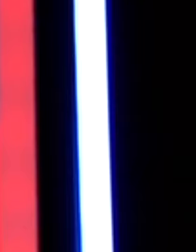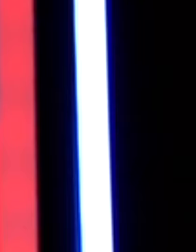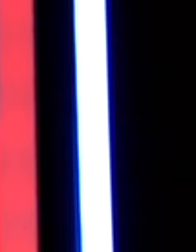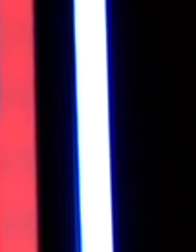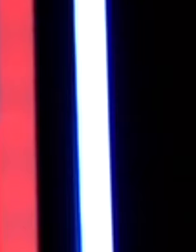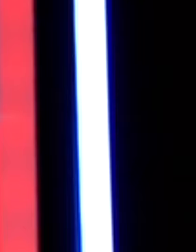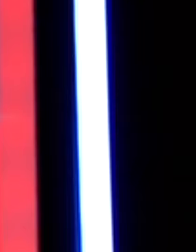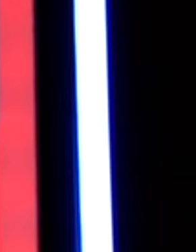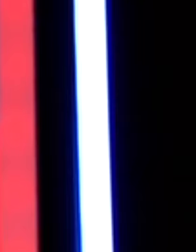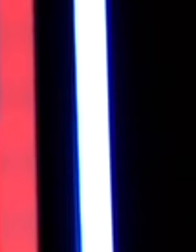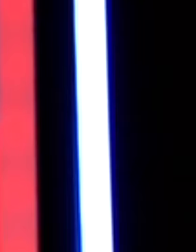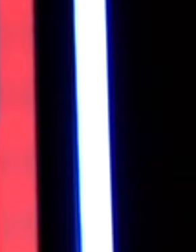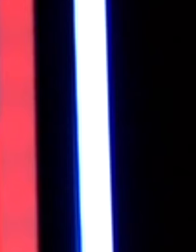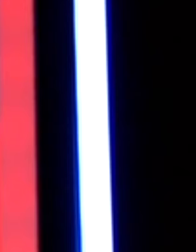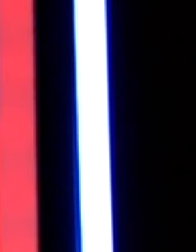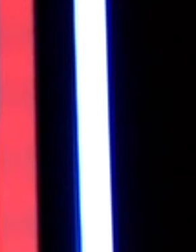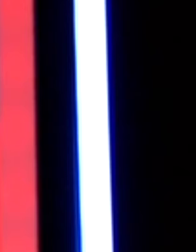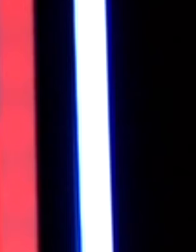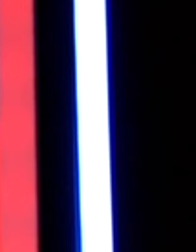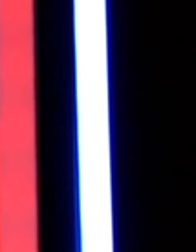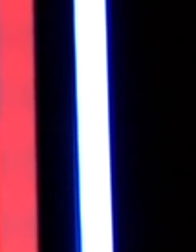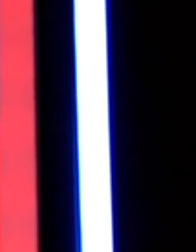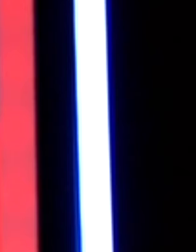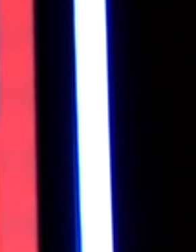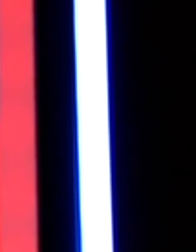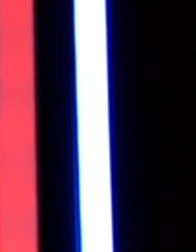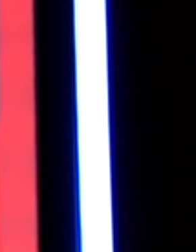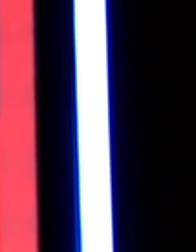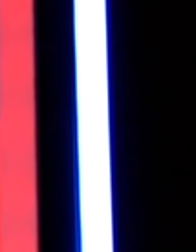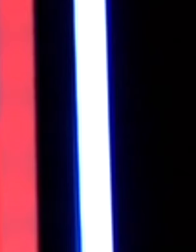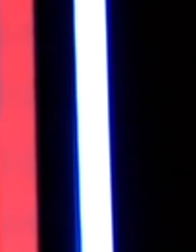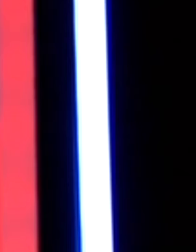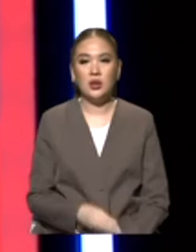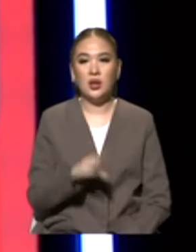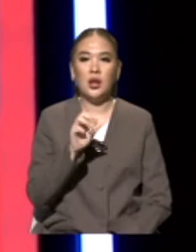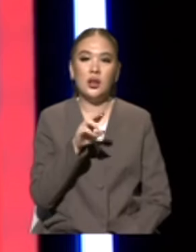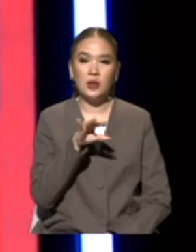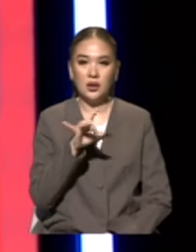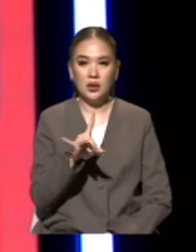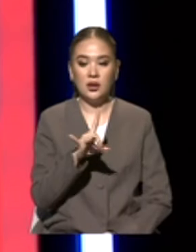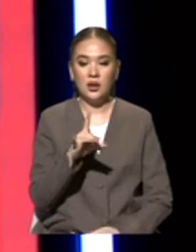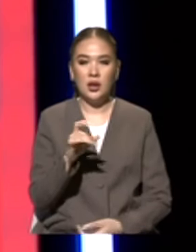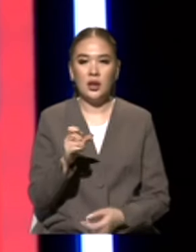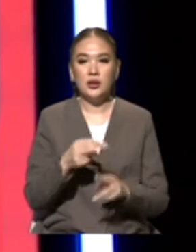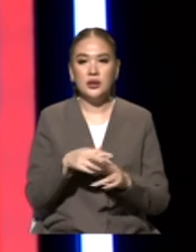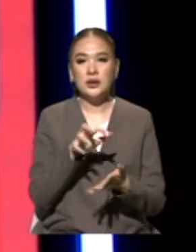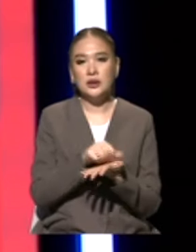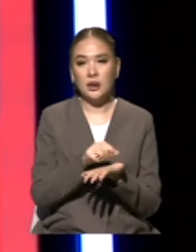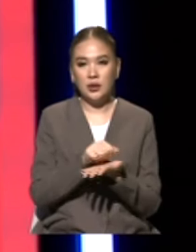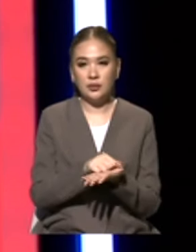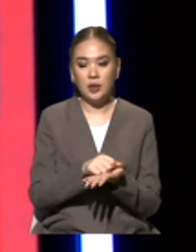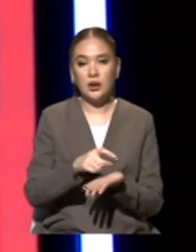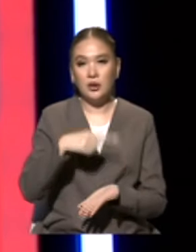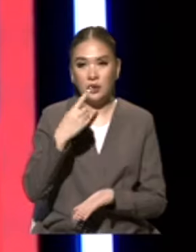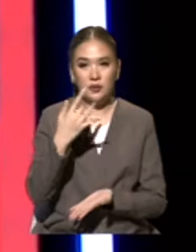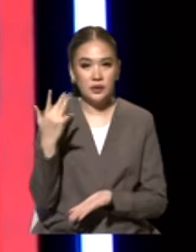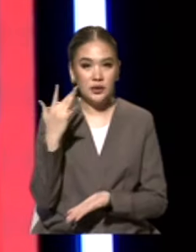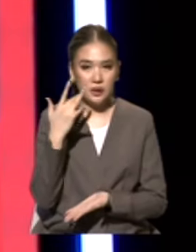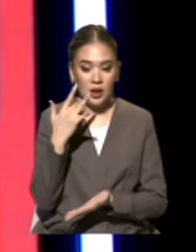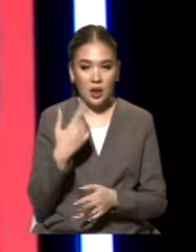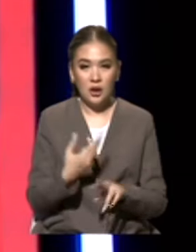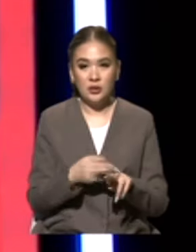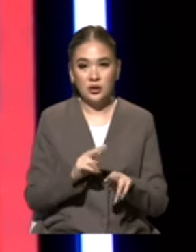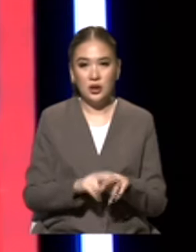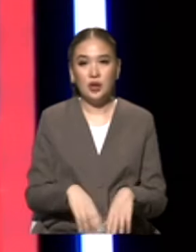Кез келген жұмыссыз адамнан не істеп жүрсің десе, тендер ғой, сол тендермен айналысып жүрмін дейді. Былай қарасаңыздар, енді расымен